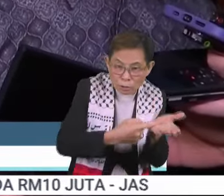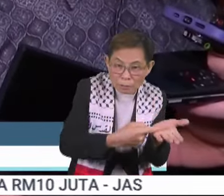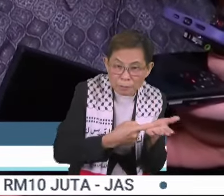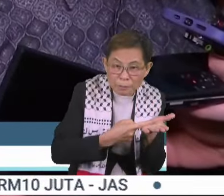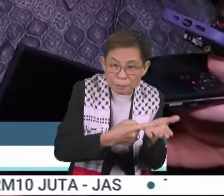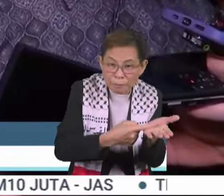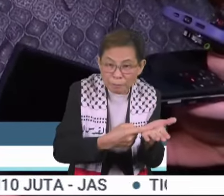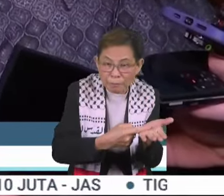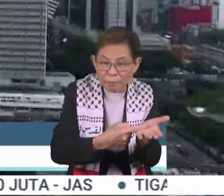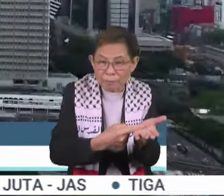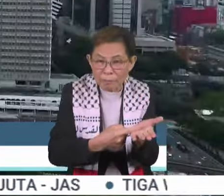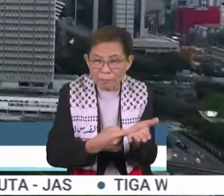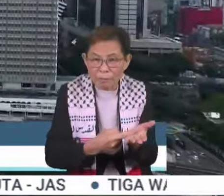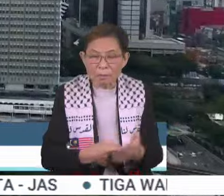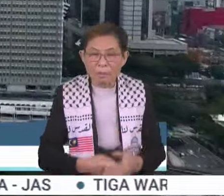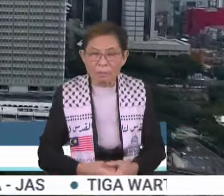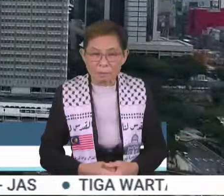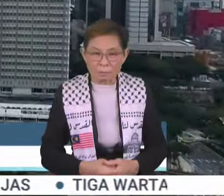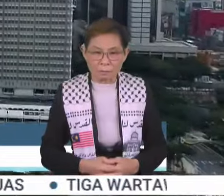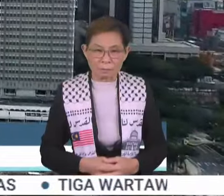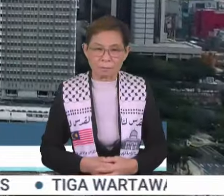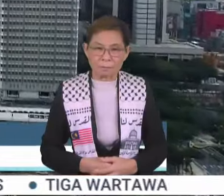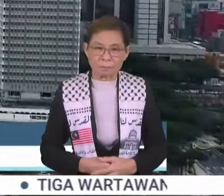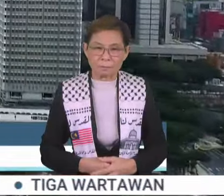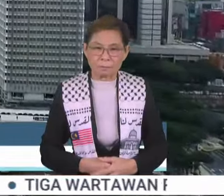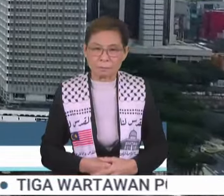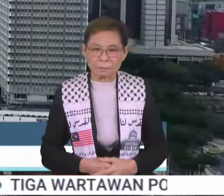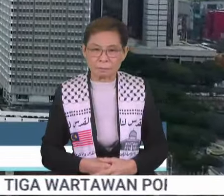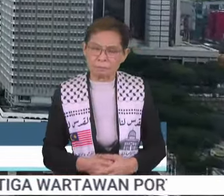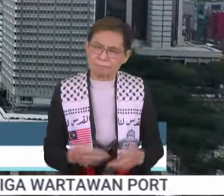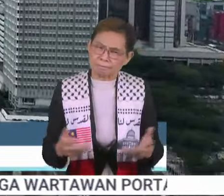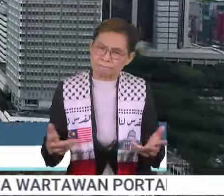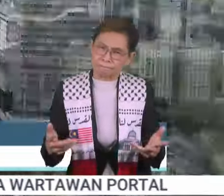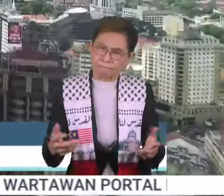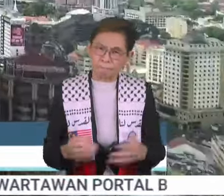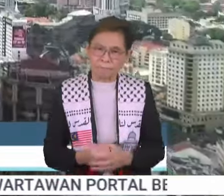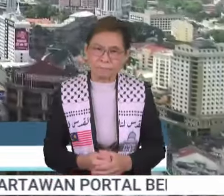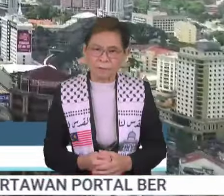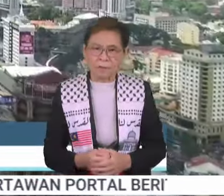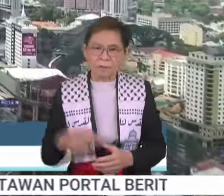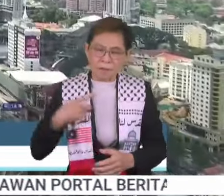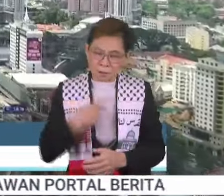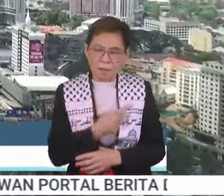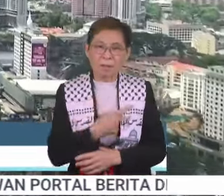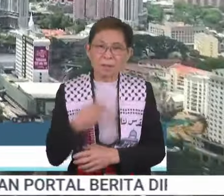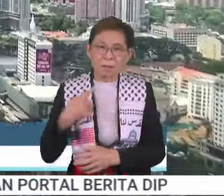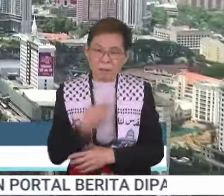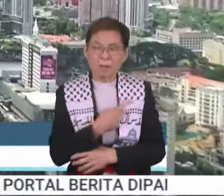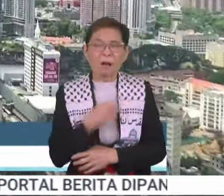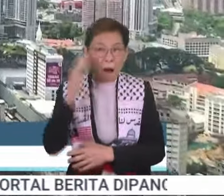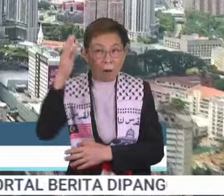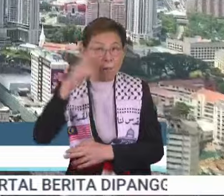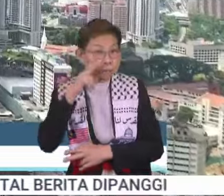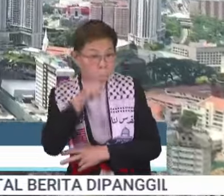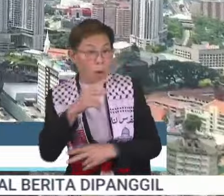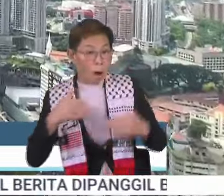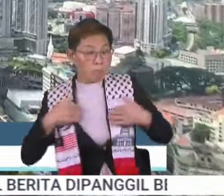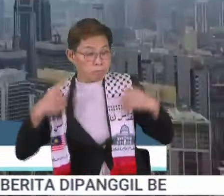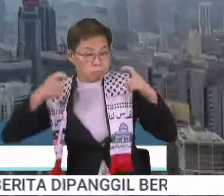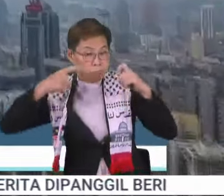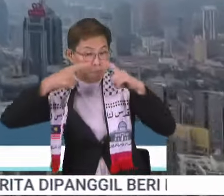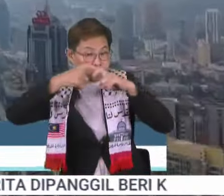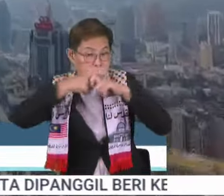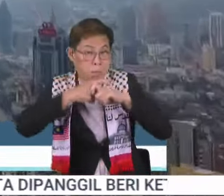itu berunding, telah tidak disetujui. Jadi kita juga akan lihat implikasi undang-undang.